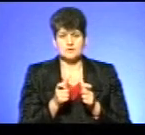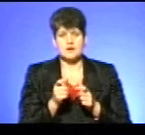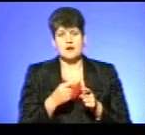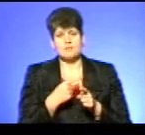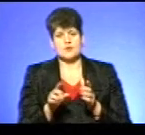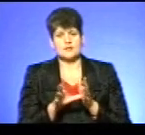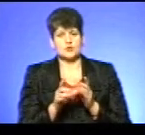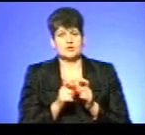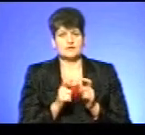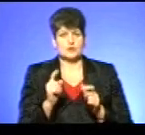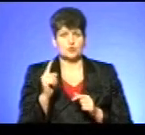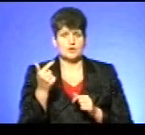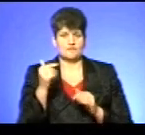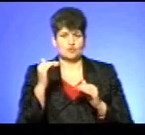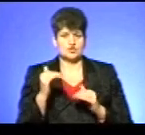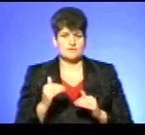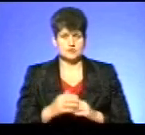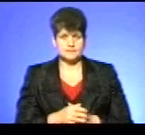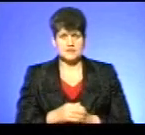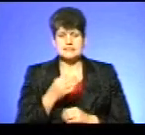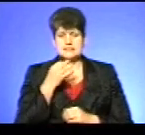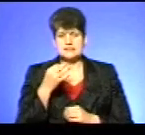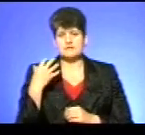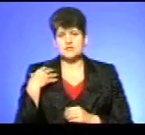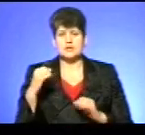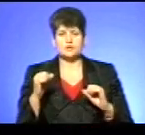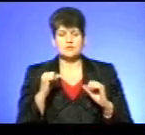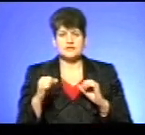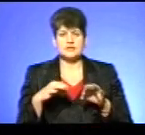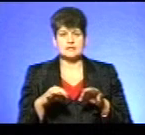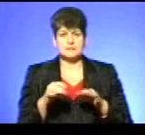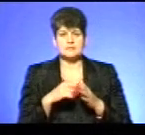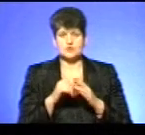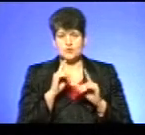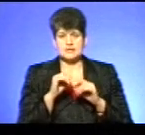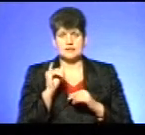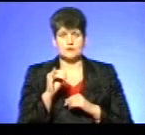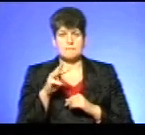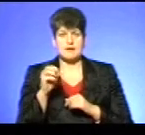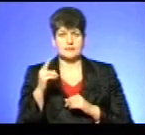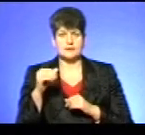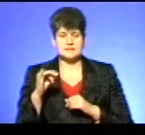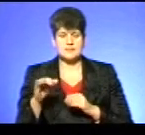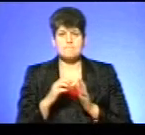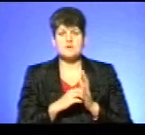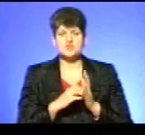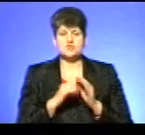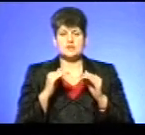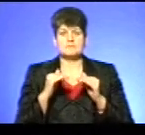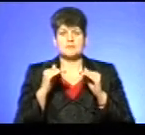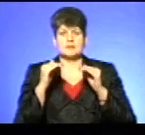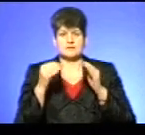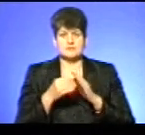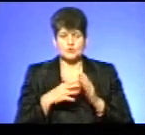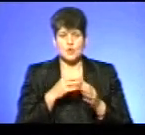електронним квитком на гривню дешевше, повідомив начальник управління транспорту міськради Ігор Мединський. Причини підняття тарифу